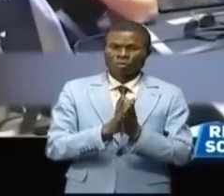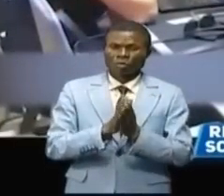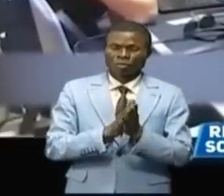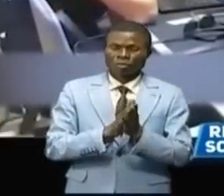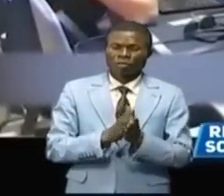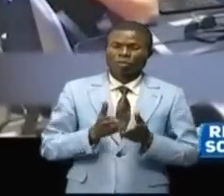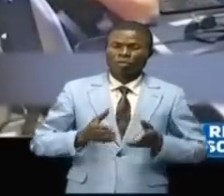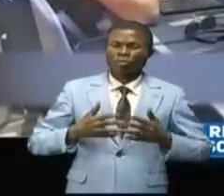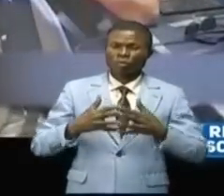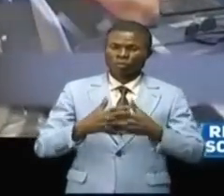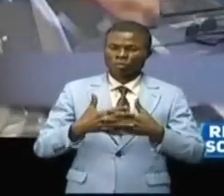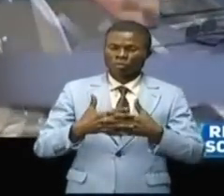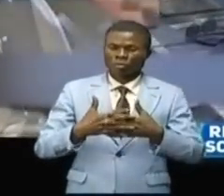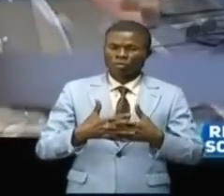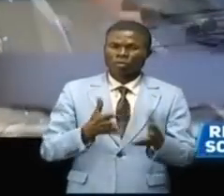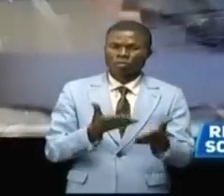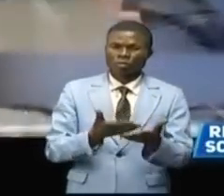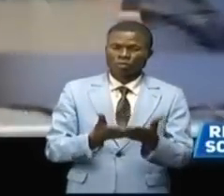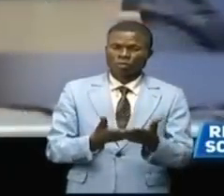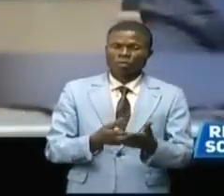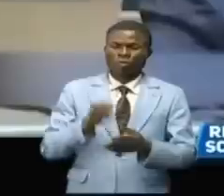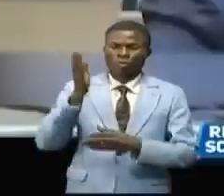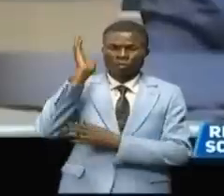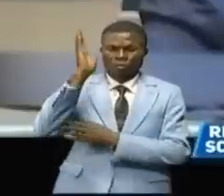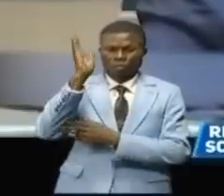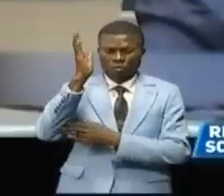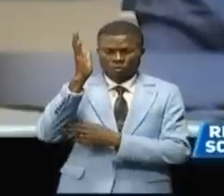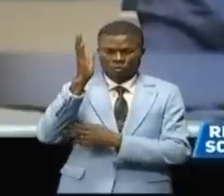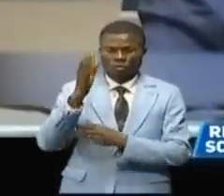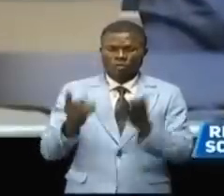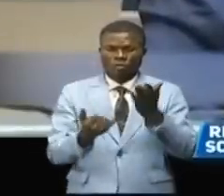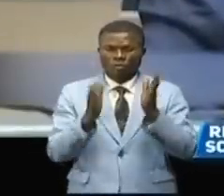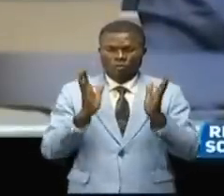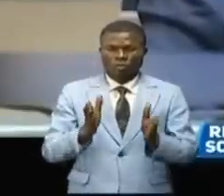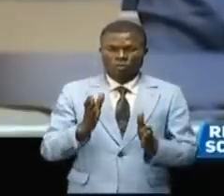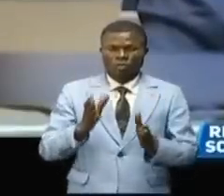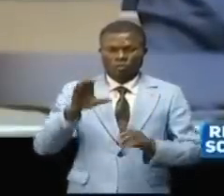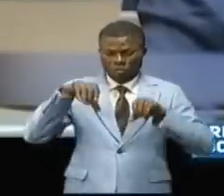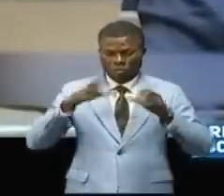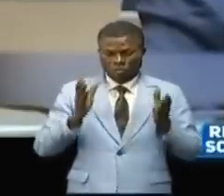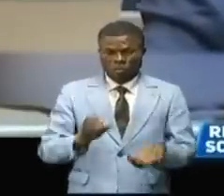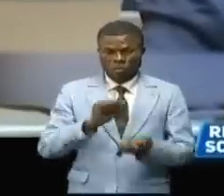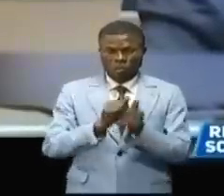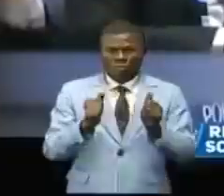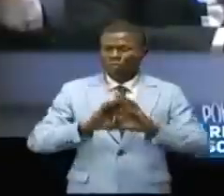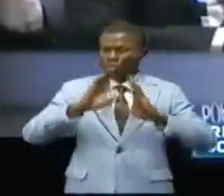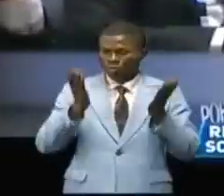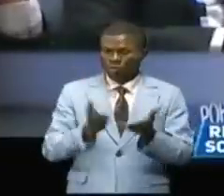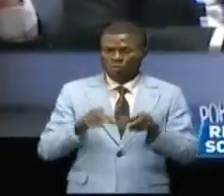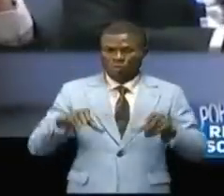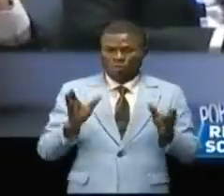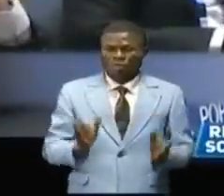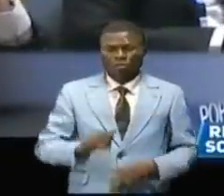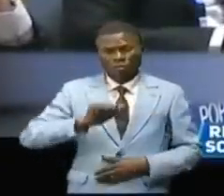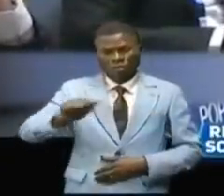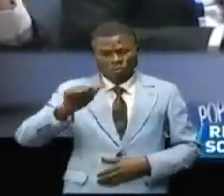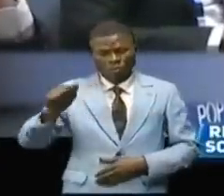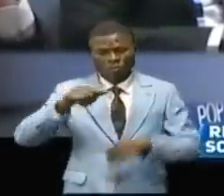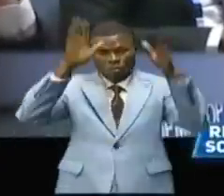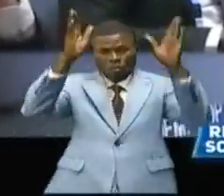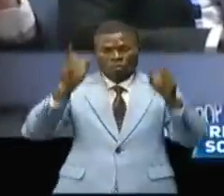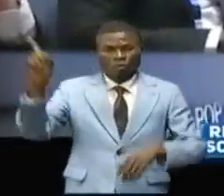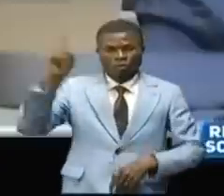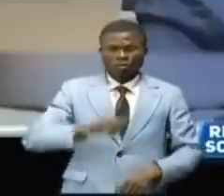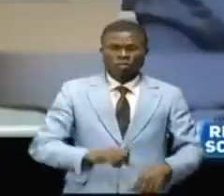mains. Certes, le conclave du génie scientifique congolais, une affaire des Congolais, mais de nombreux scientifiques étrangers